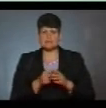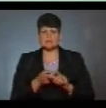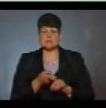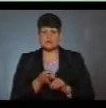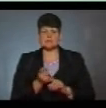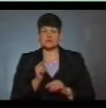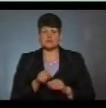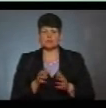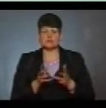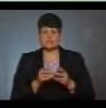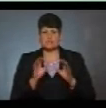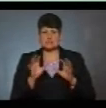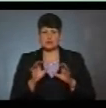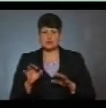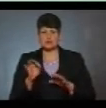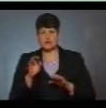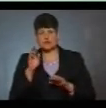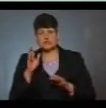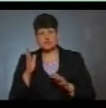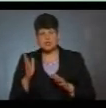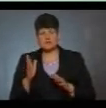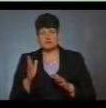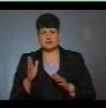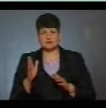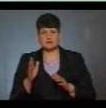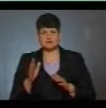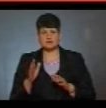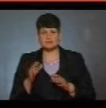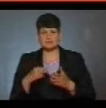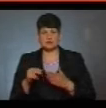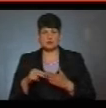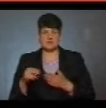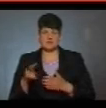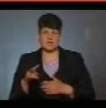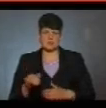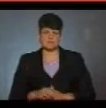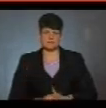тому числі із законом про державні, про публічні закупівлі.